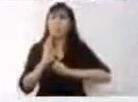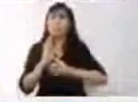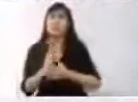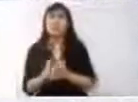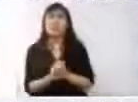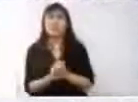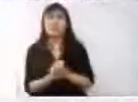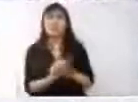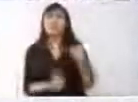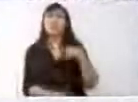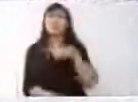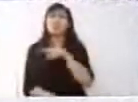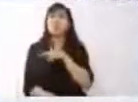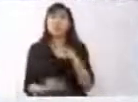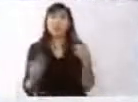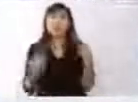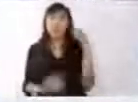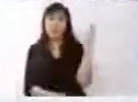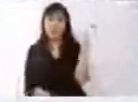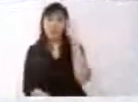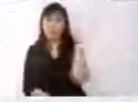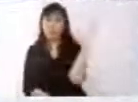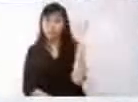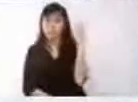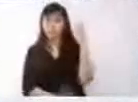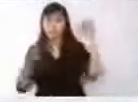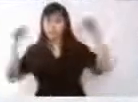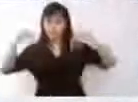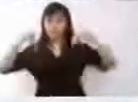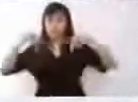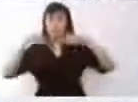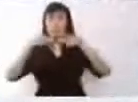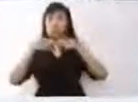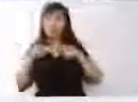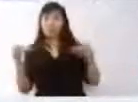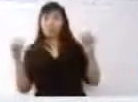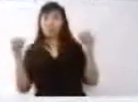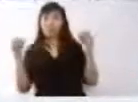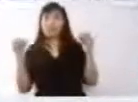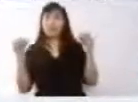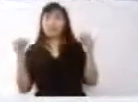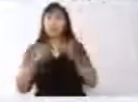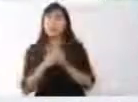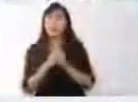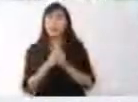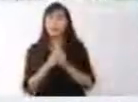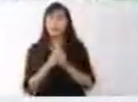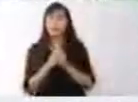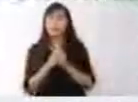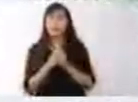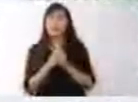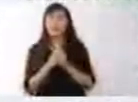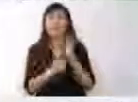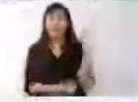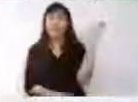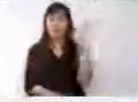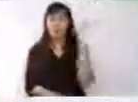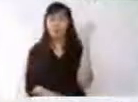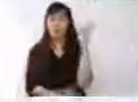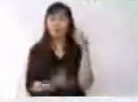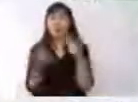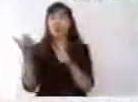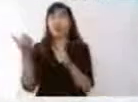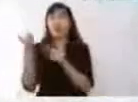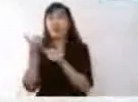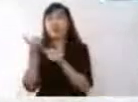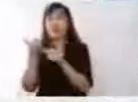At yun lang po, ano, kailangan po nating under this new normal scenario, kailangan po nating balansehin yung dalawang interests, which